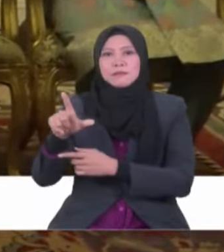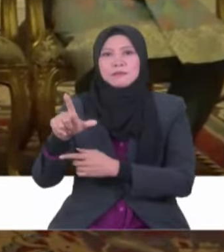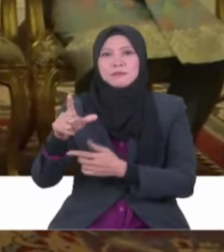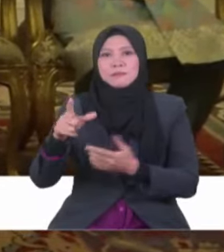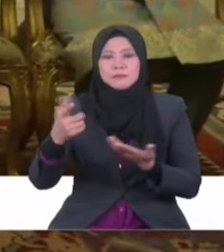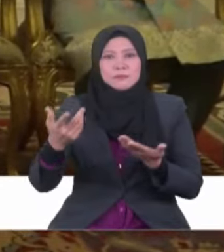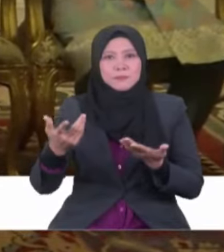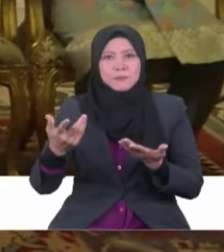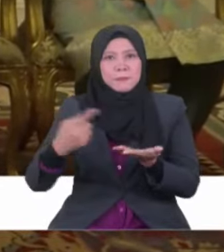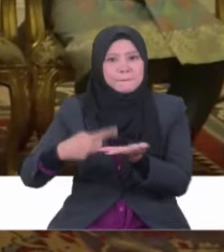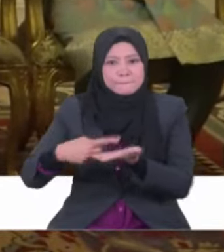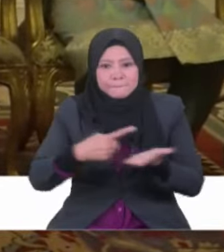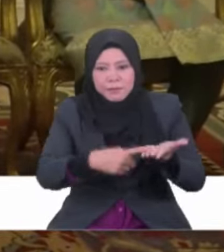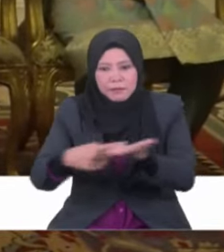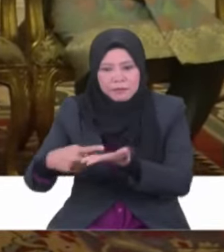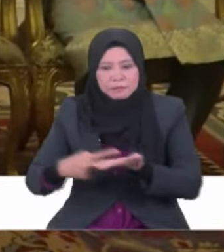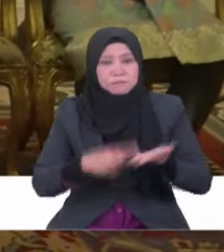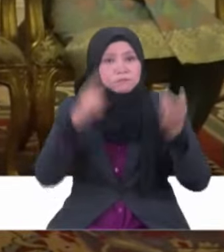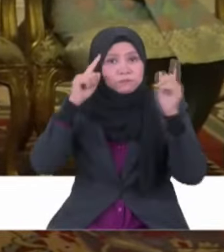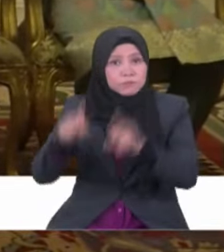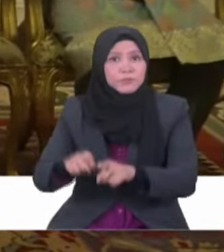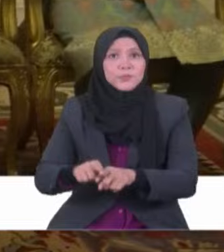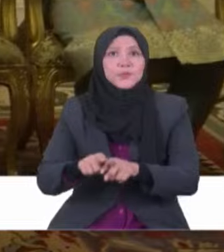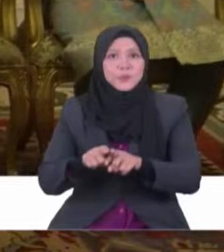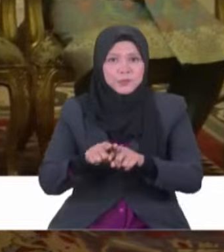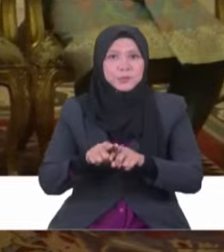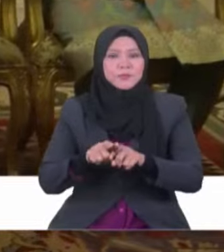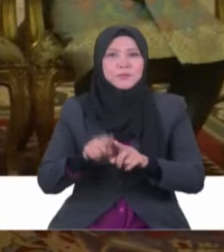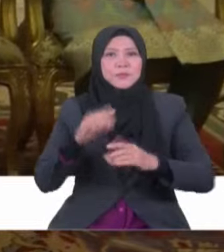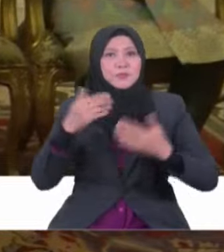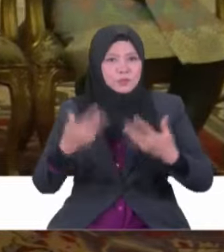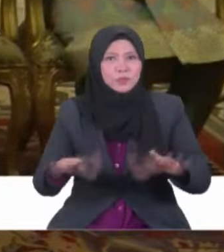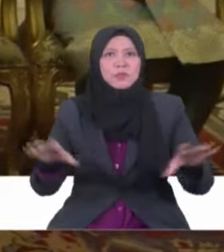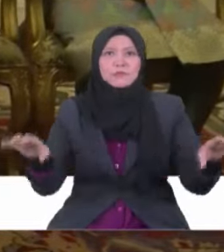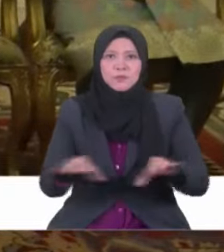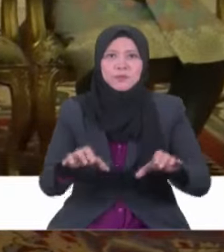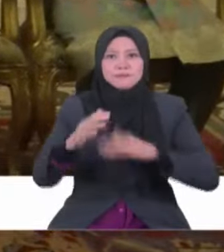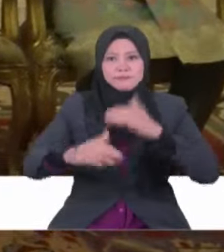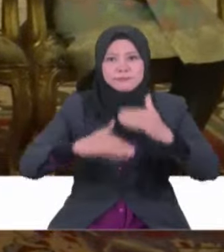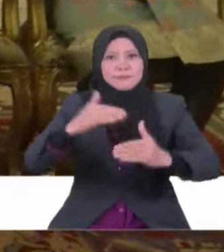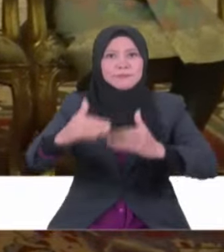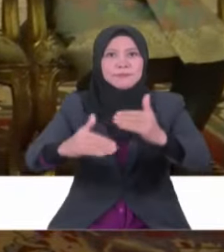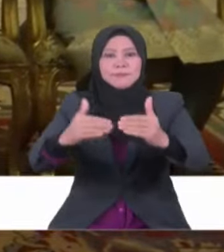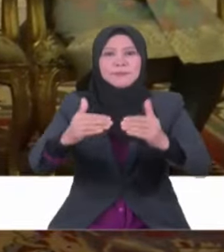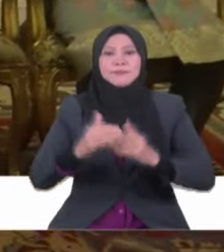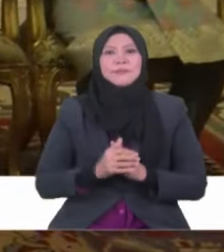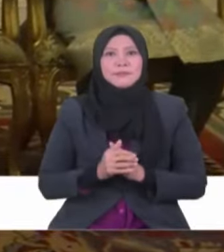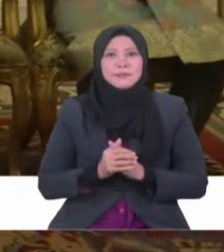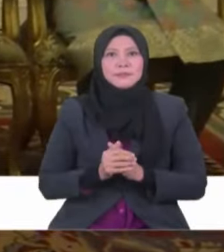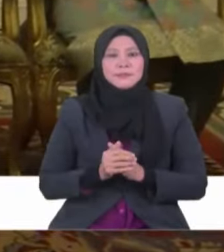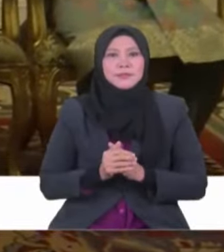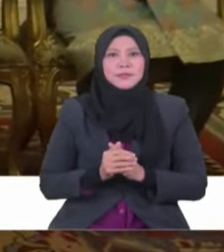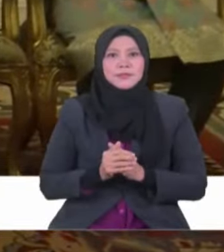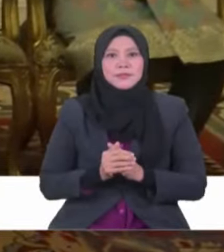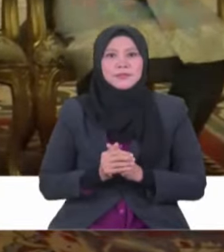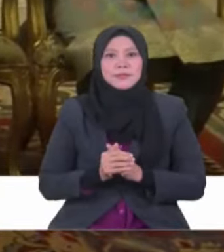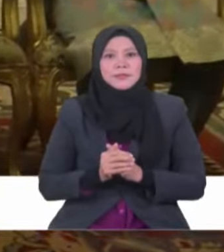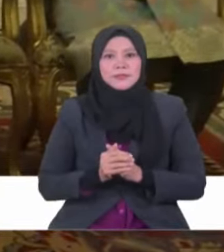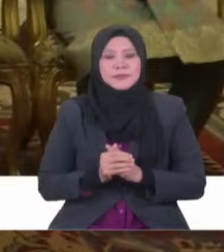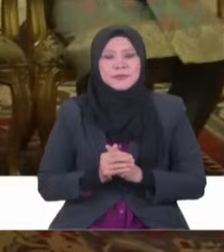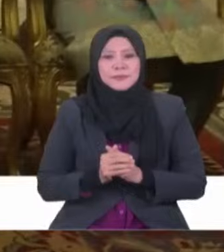telah disetujui ya, atau dan dilaksanakan, seperti mana gas kuasa